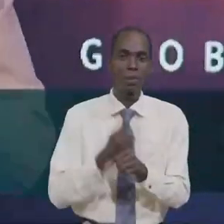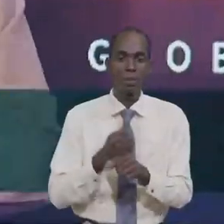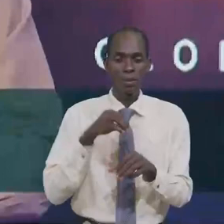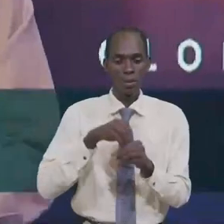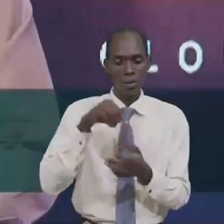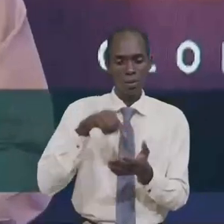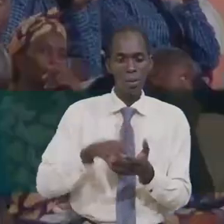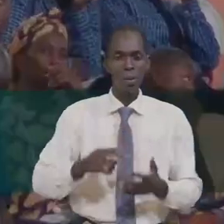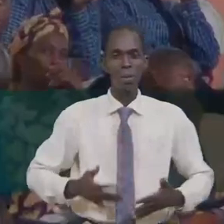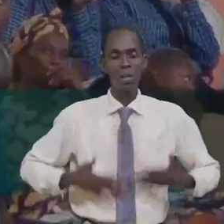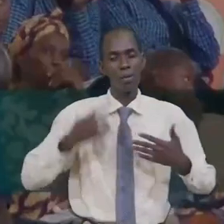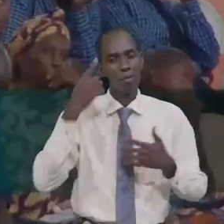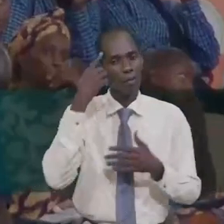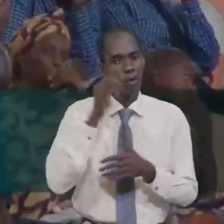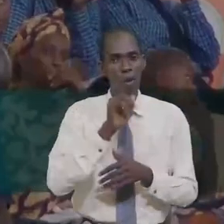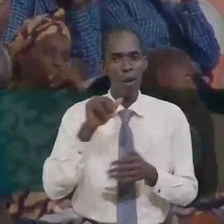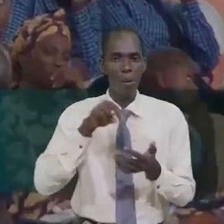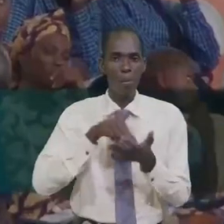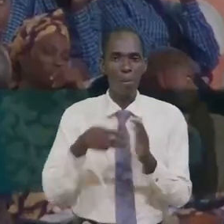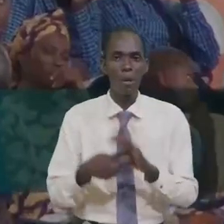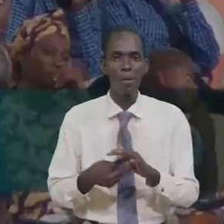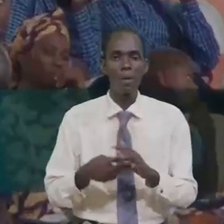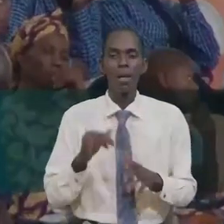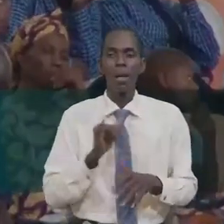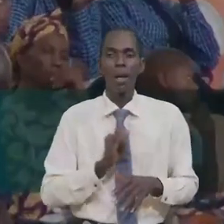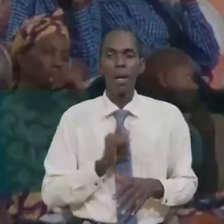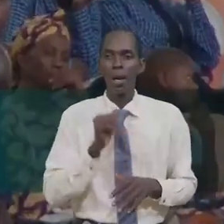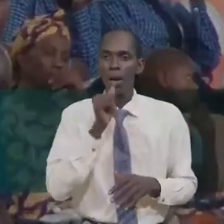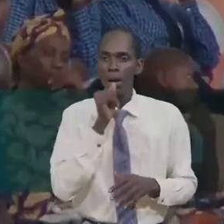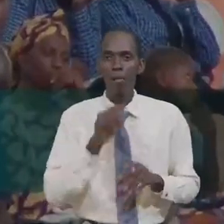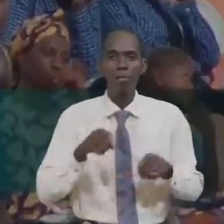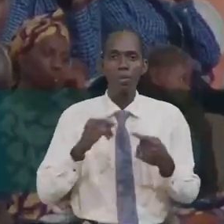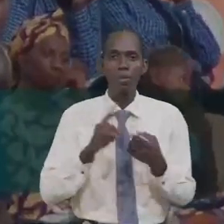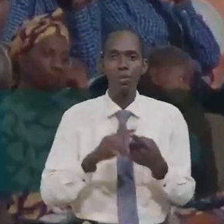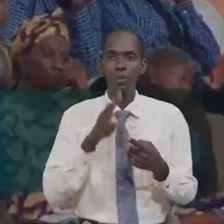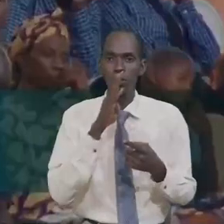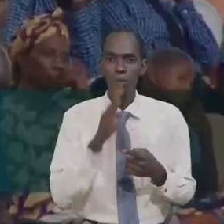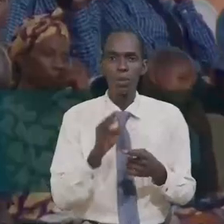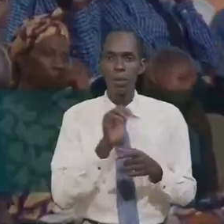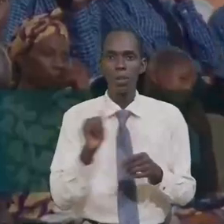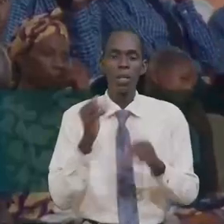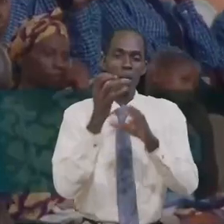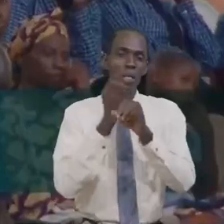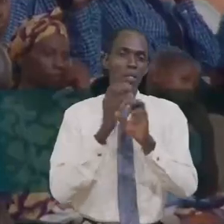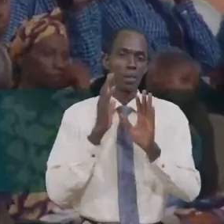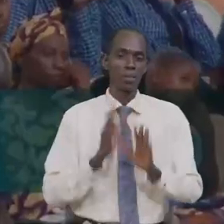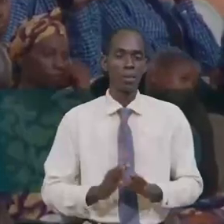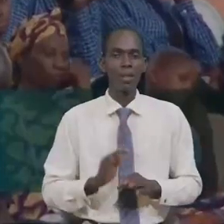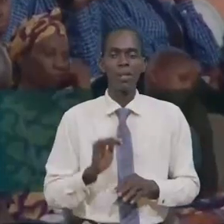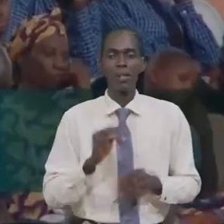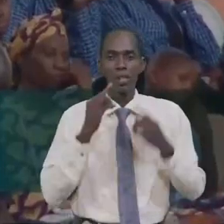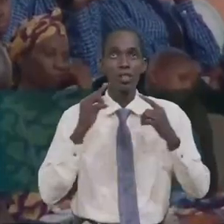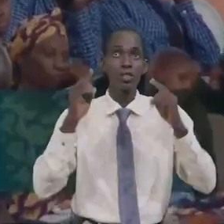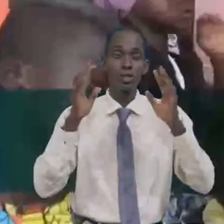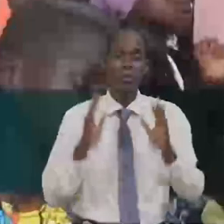objectif je serai réalisateur je serai un mentor d'autres